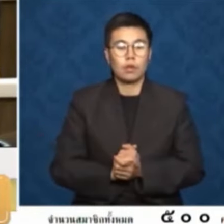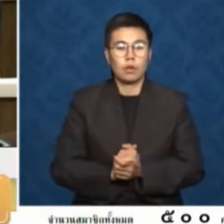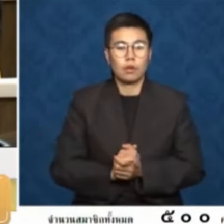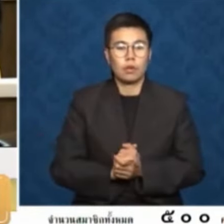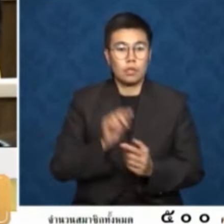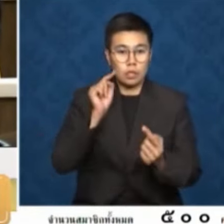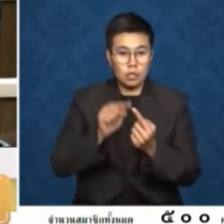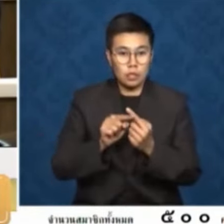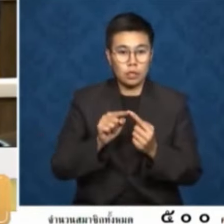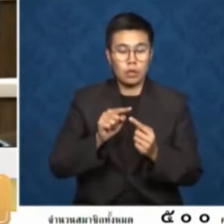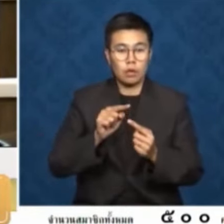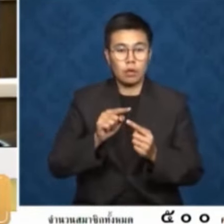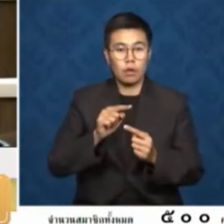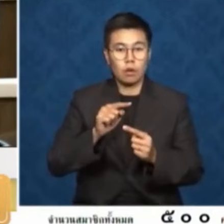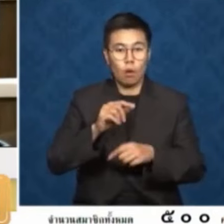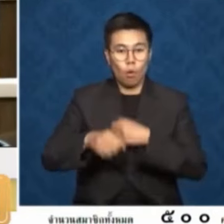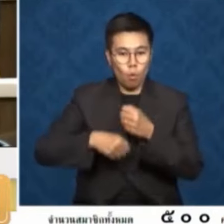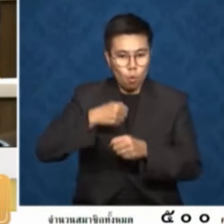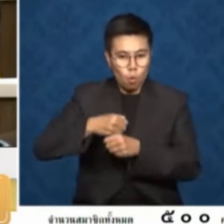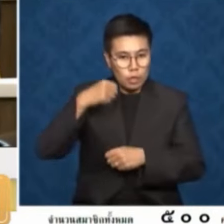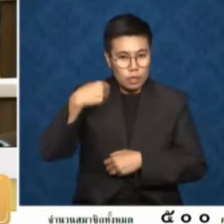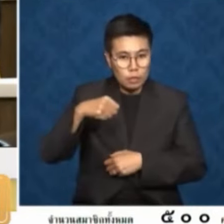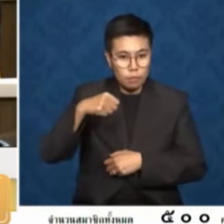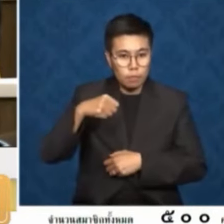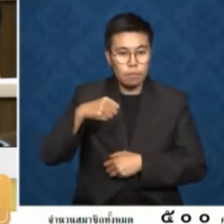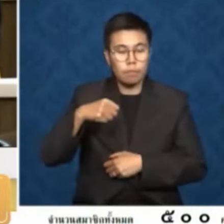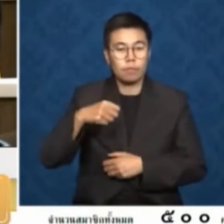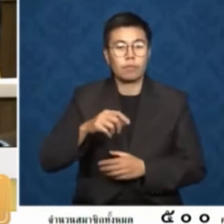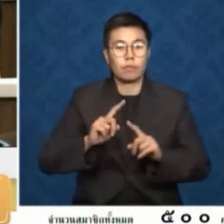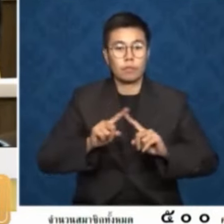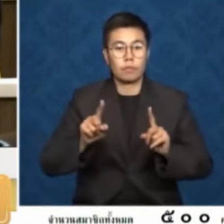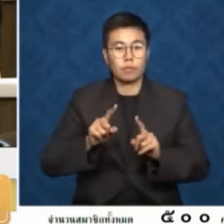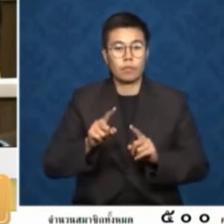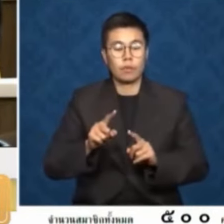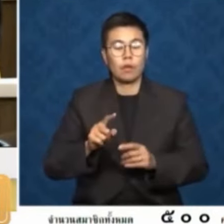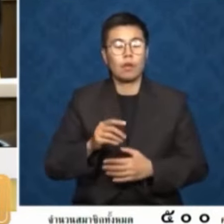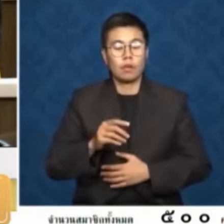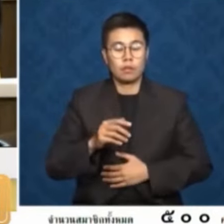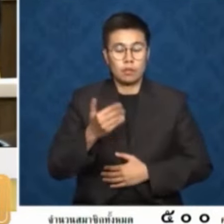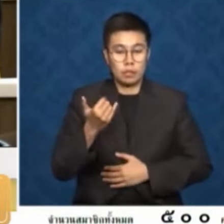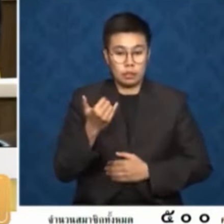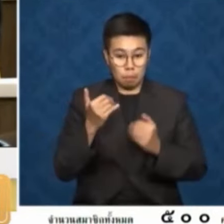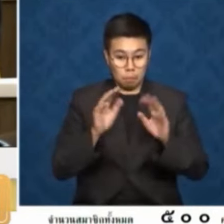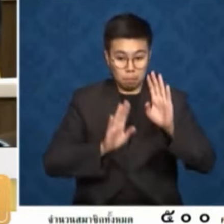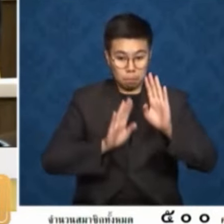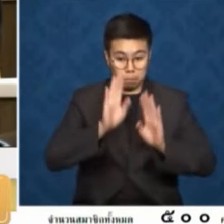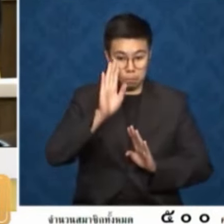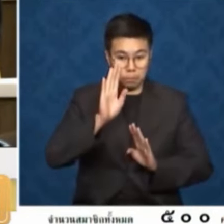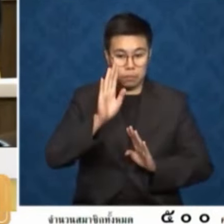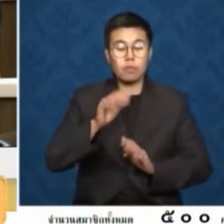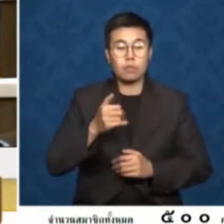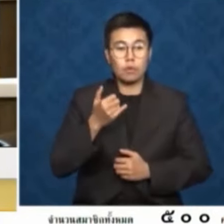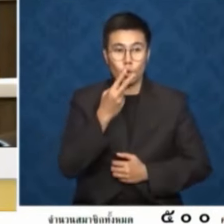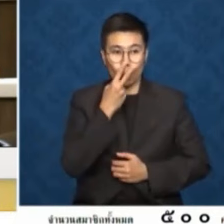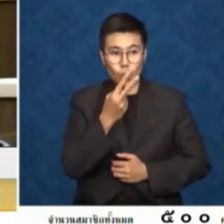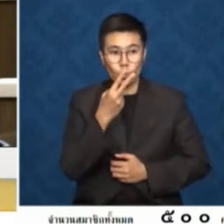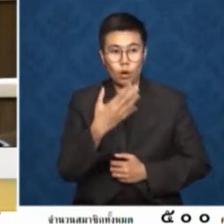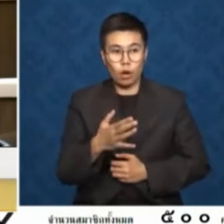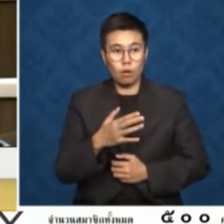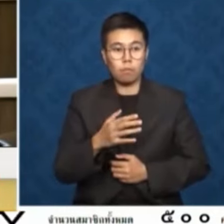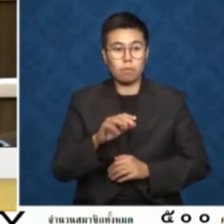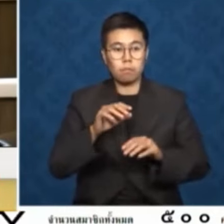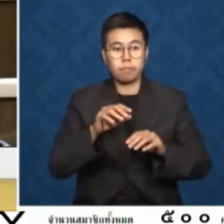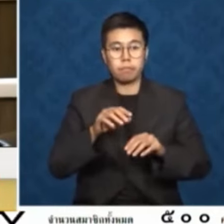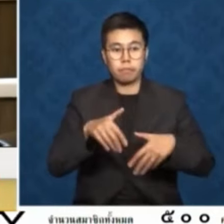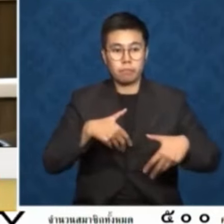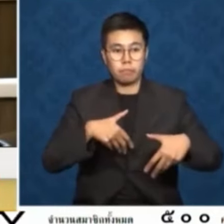ต่อเนื่องมาจนถึงเกือบ10ปีครับท่านประธานครับแต่ท่านประธานที่เคารพครับความเป็นประชาธิปไตยในภาพรวมของ